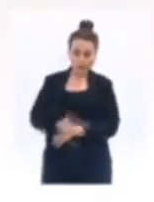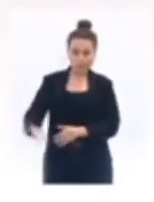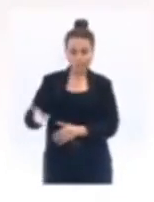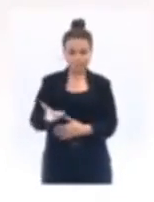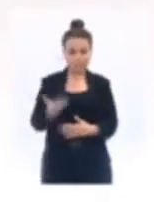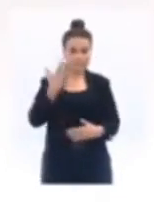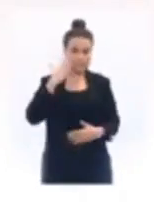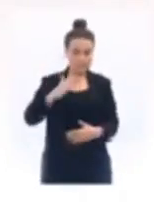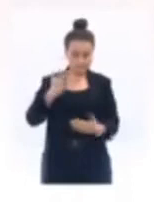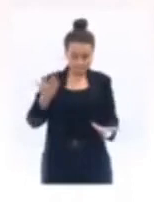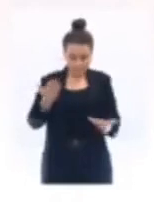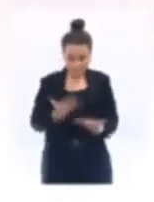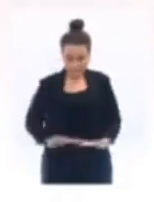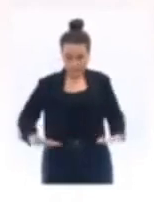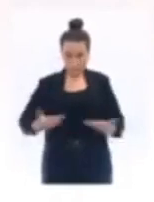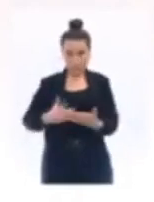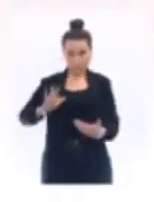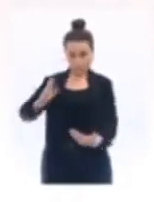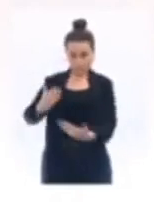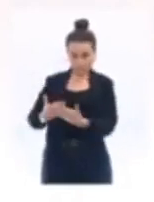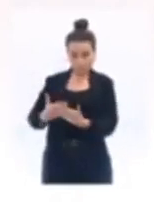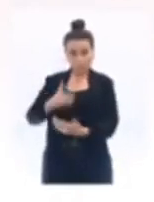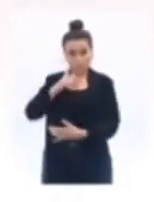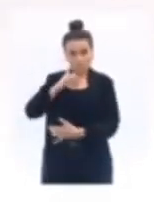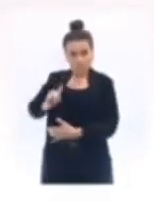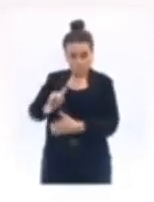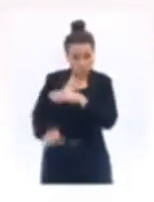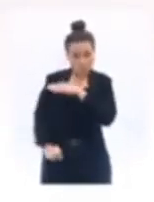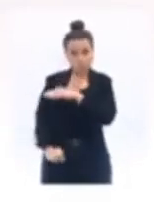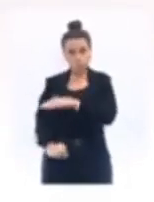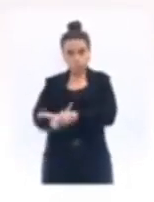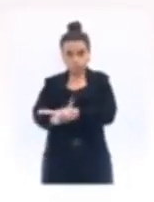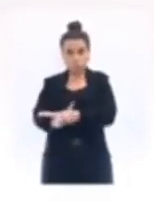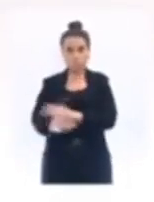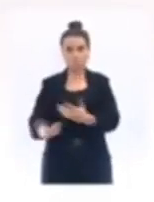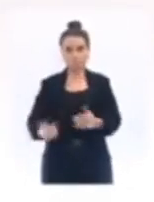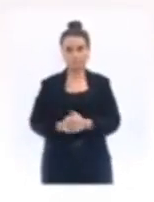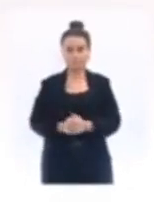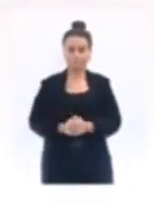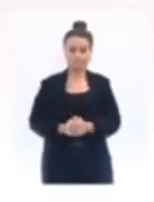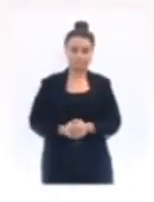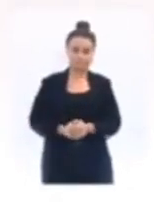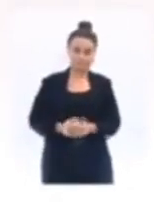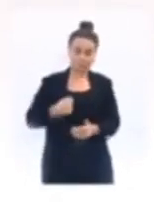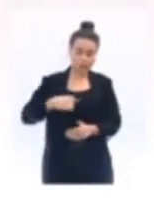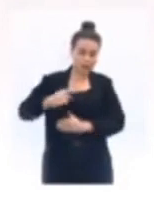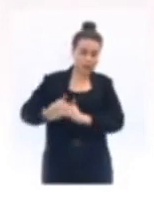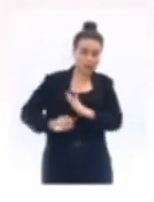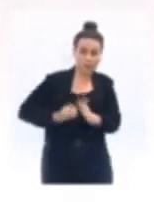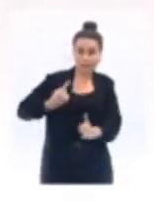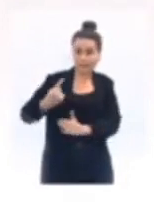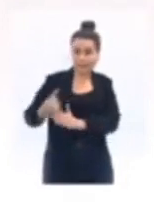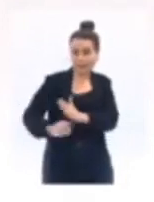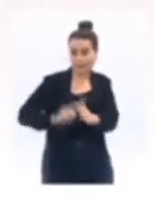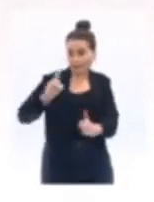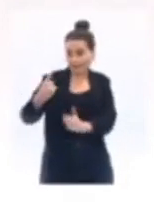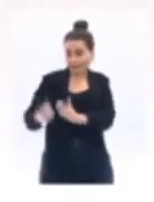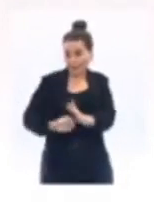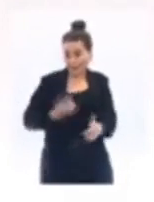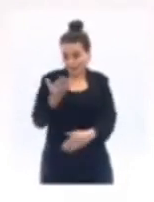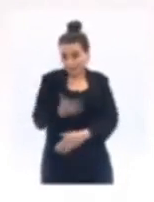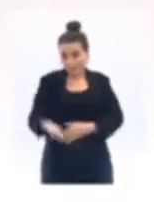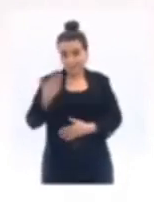gouvernement et les services de l'État sont totalement mobilisés. Je tiens à remercier les élus